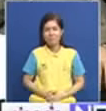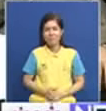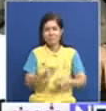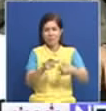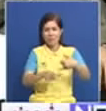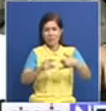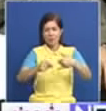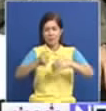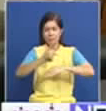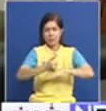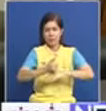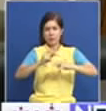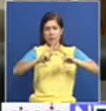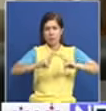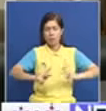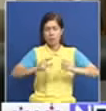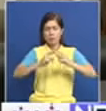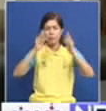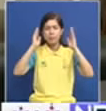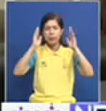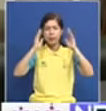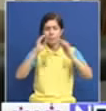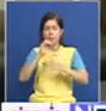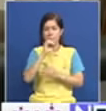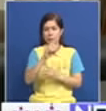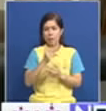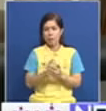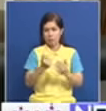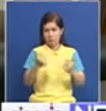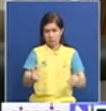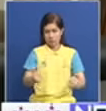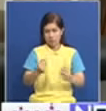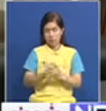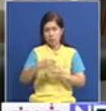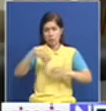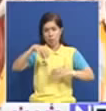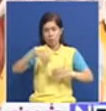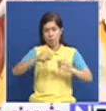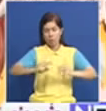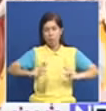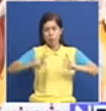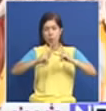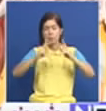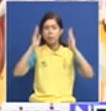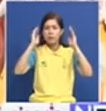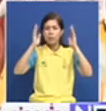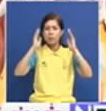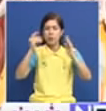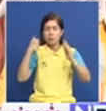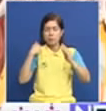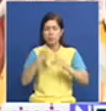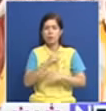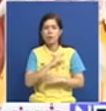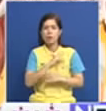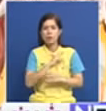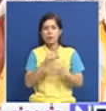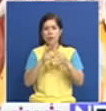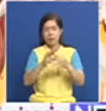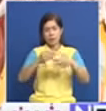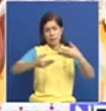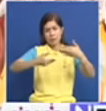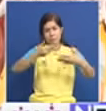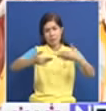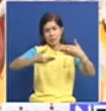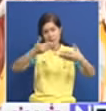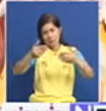อธิบดีกรมประชาสัมพันธ์กล่าวว่ากรมประชาสัมพันธ์ได้รับมอบหมายให้จัดเทศกาลพระราชดำรัสพระบรมราโชวาทและแนวพระราชดำริของ